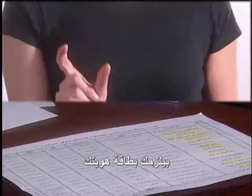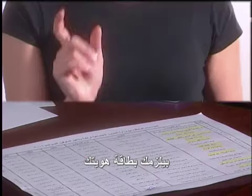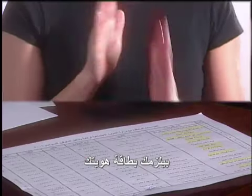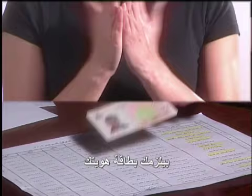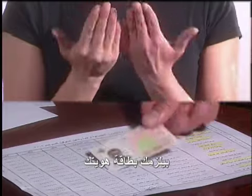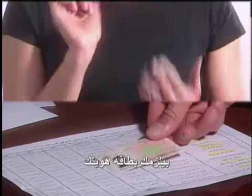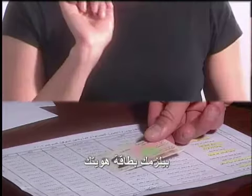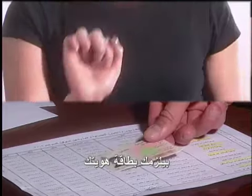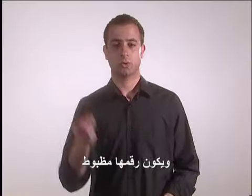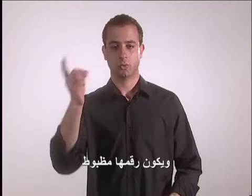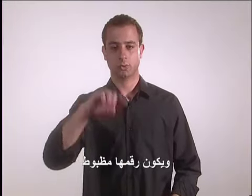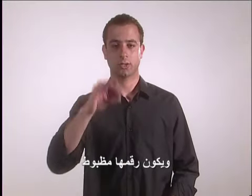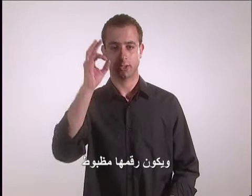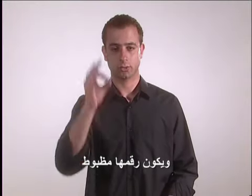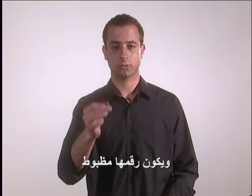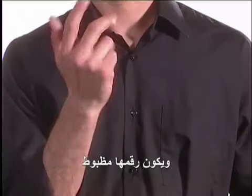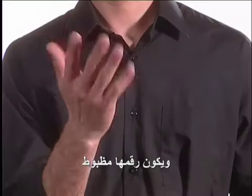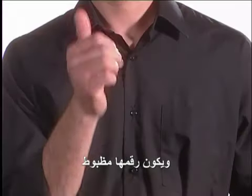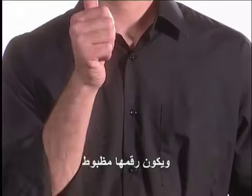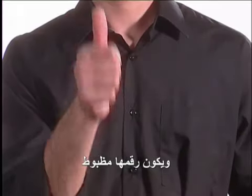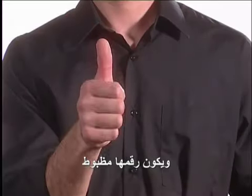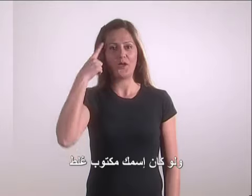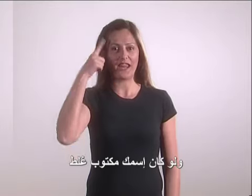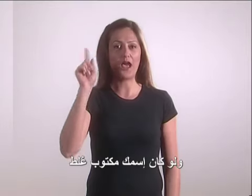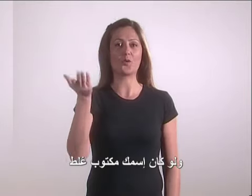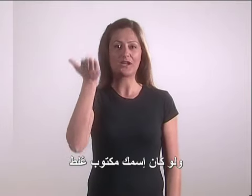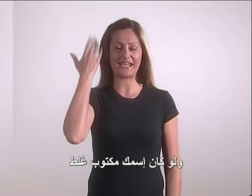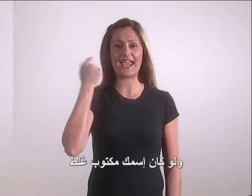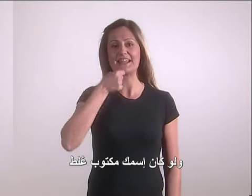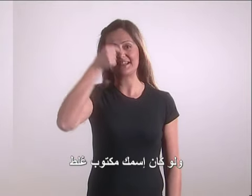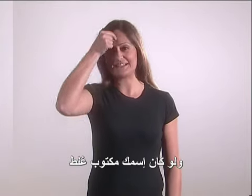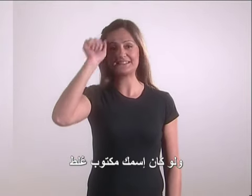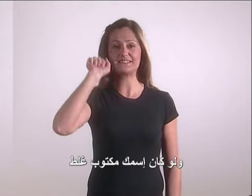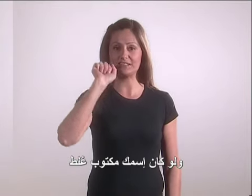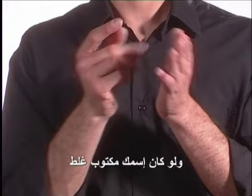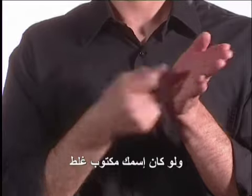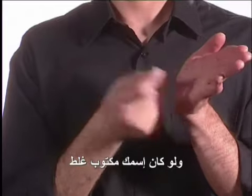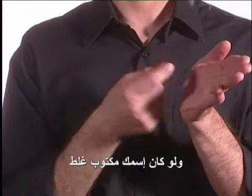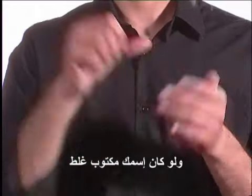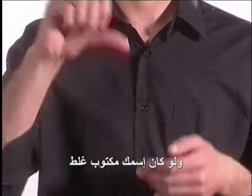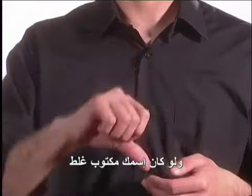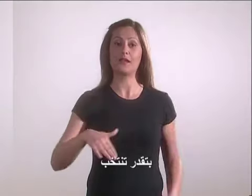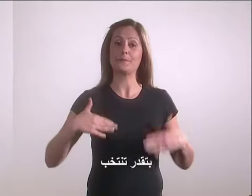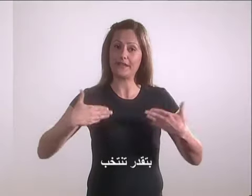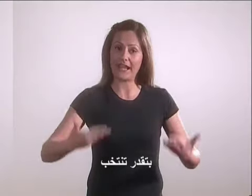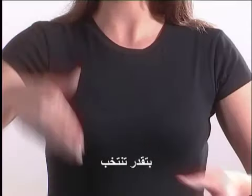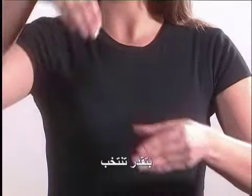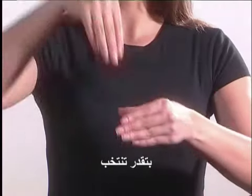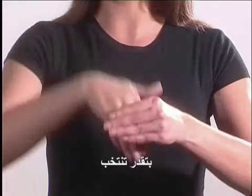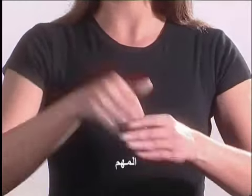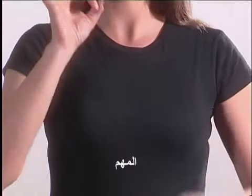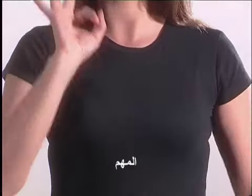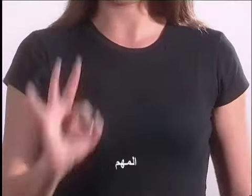بطاقة هويتك ويكون رقمة مظبوط ولو كان اسمك مكتوب غلط تقدر